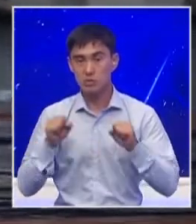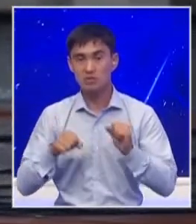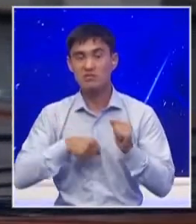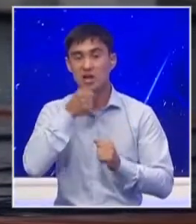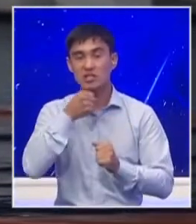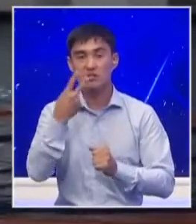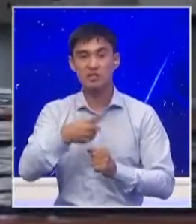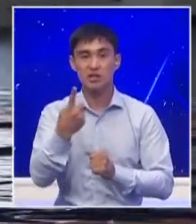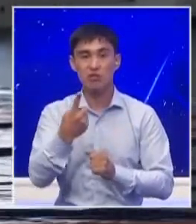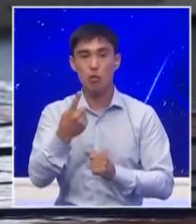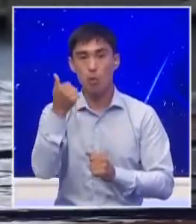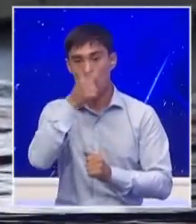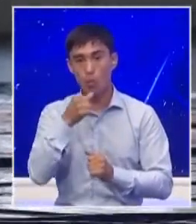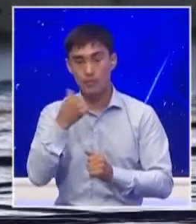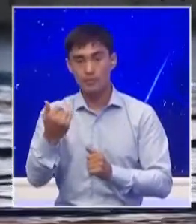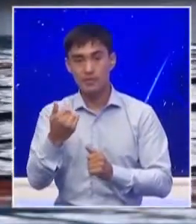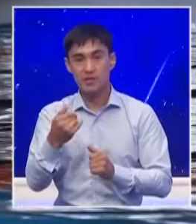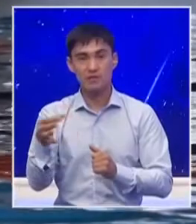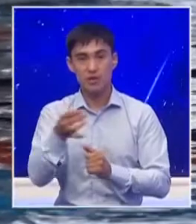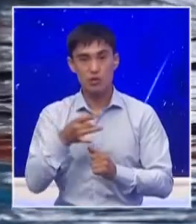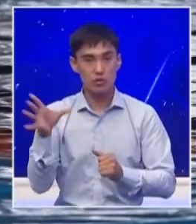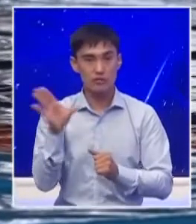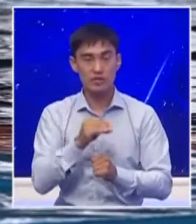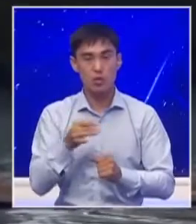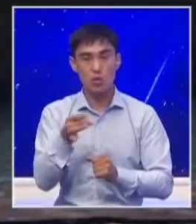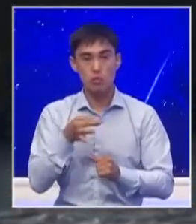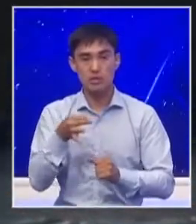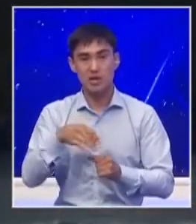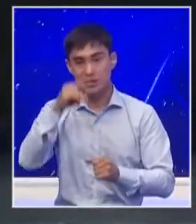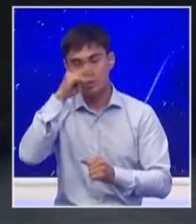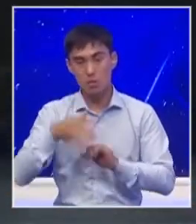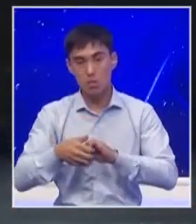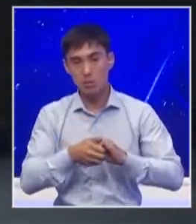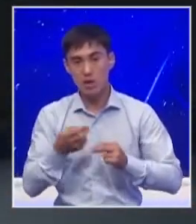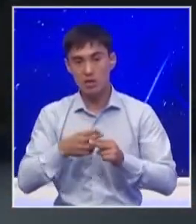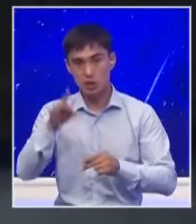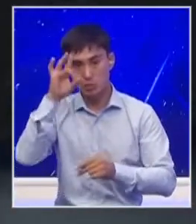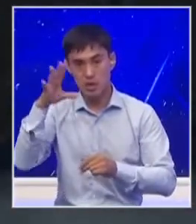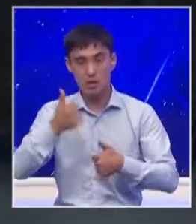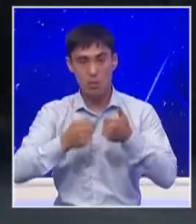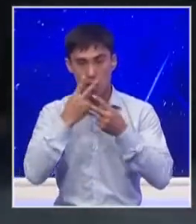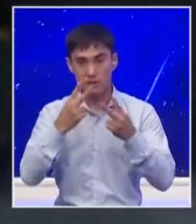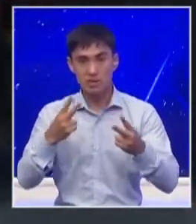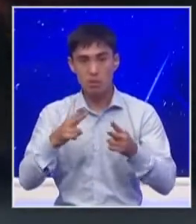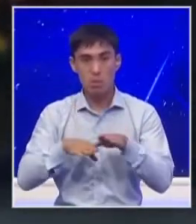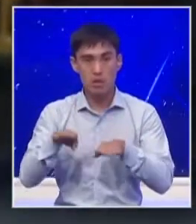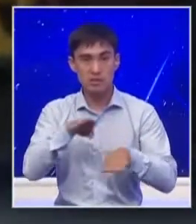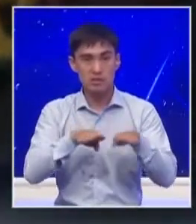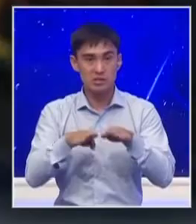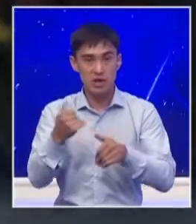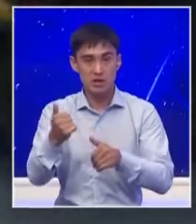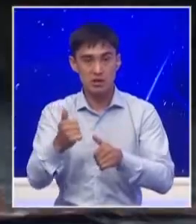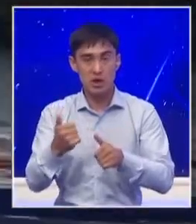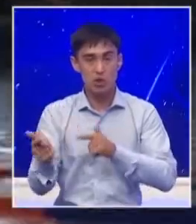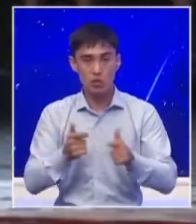21 года из всех регионов области по словам специалистов казахской борьбы это чемпионат показал потенциал претендентов